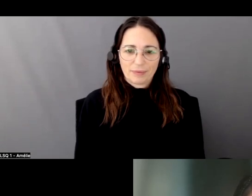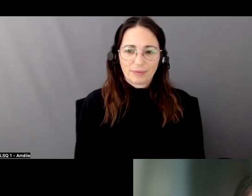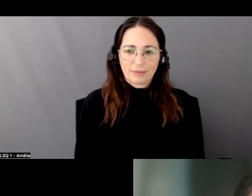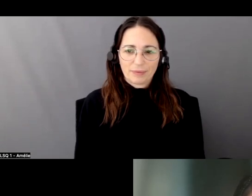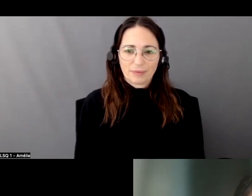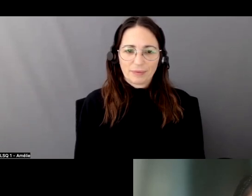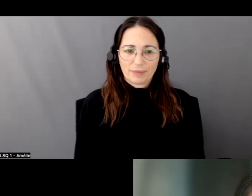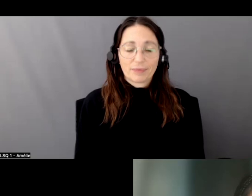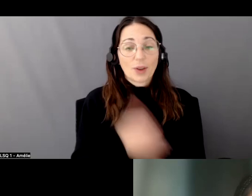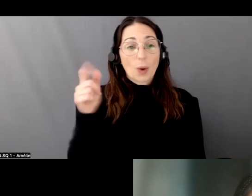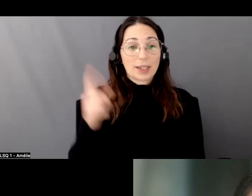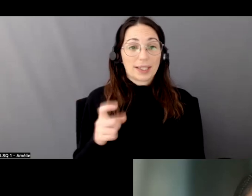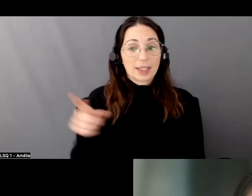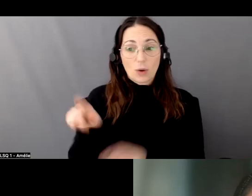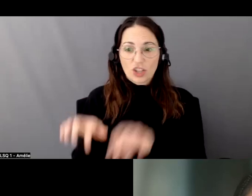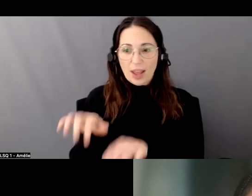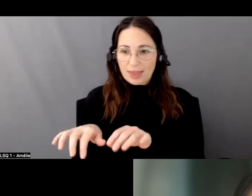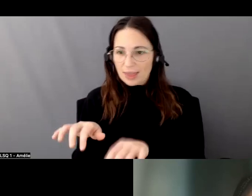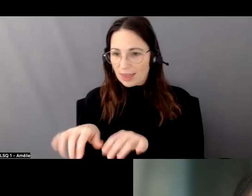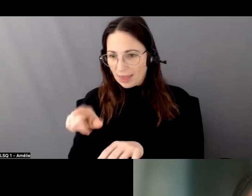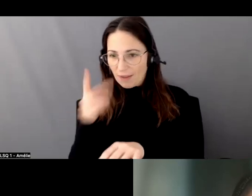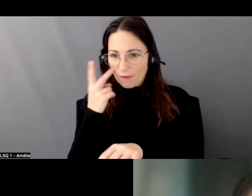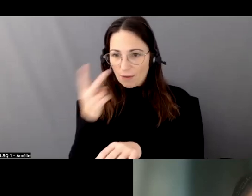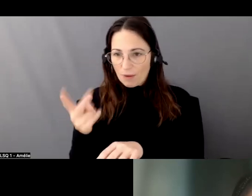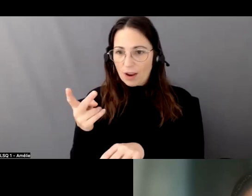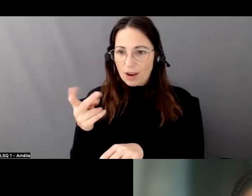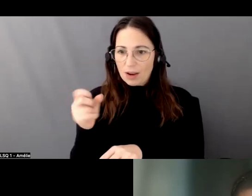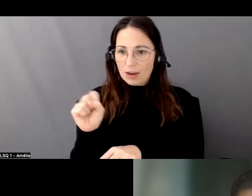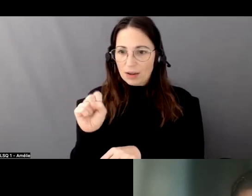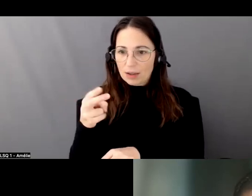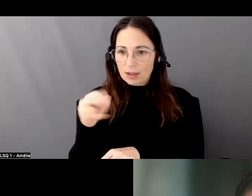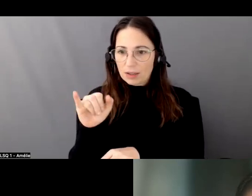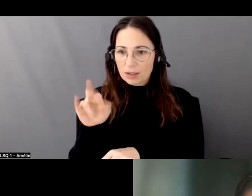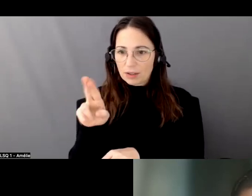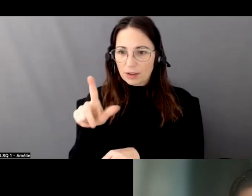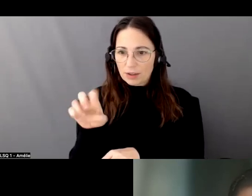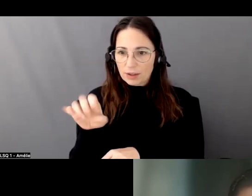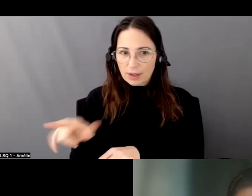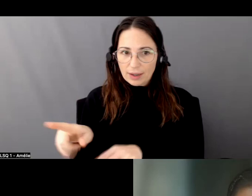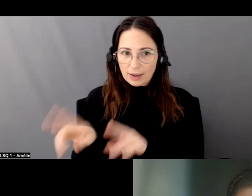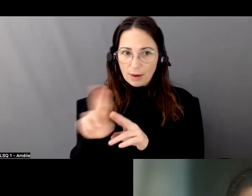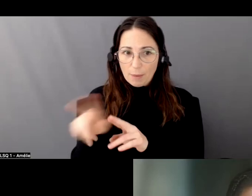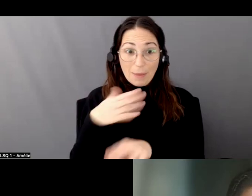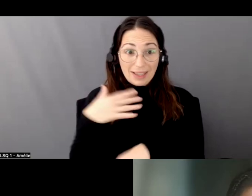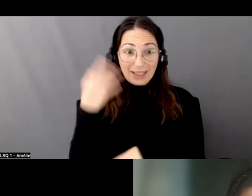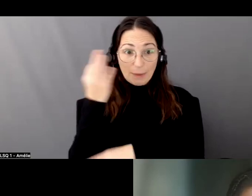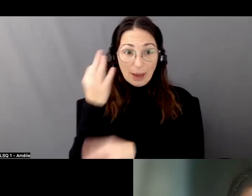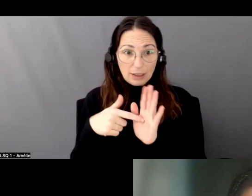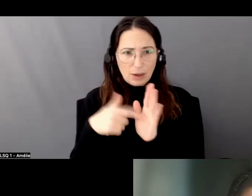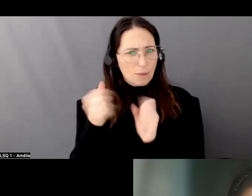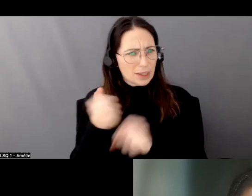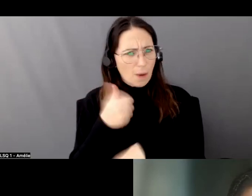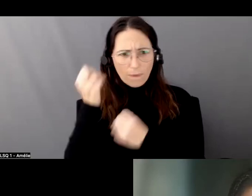On a une question dans le chat. Shirley, elle dit merci pour la présentation. Est-ce qu'on peut trouver des